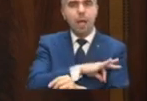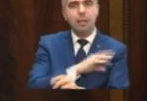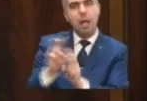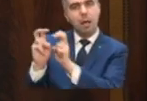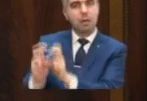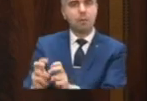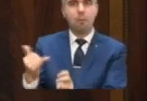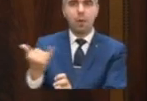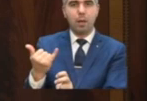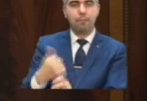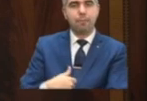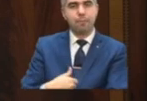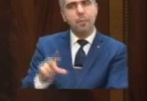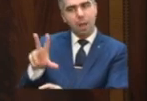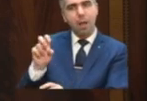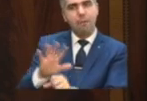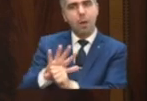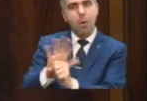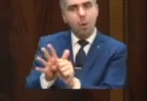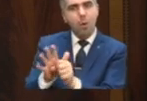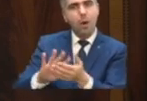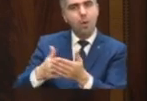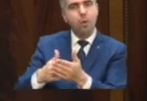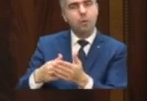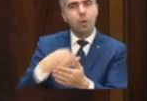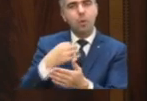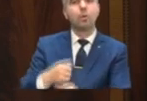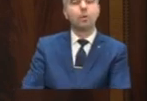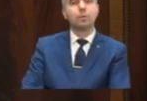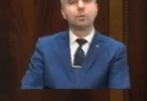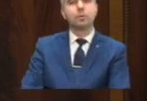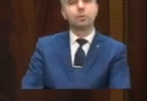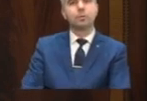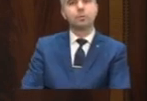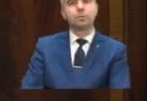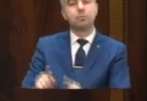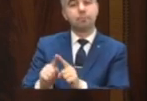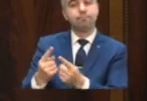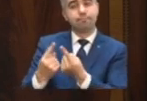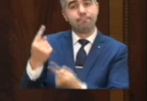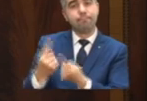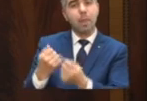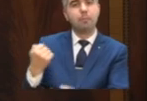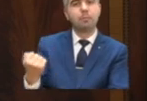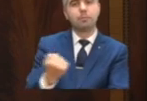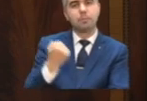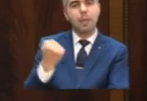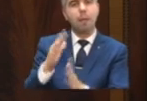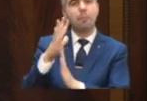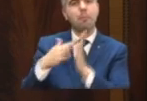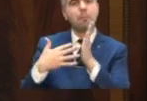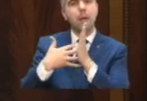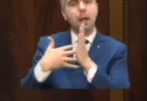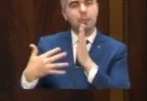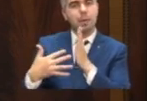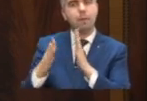كنا نتفهم ظروف الجائحة، فإننا مع ذلك نسجل السيدة الوزيرة المحترمة فتورة وبطء تنفيذ